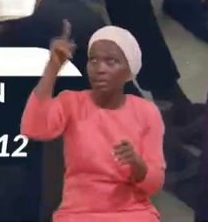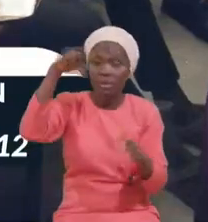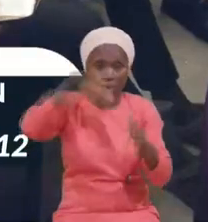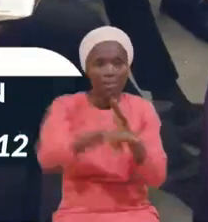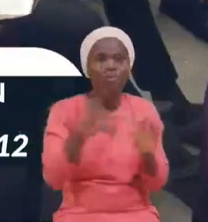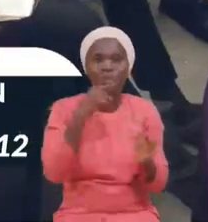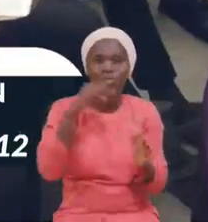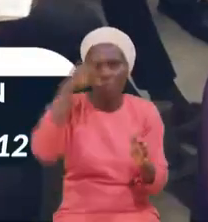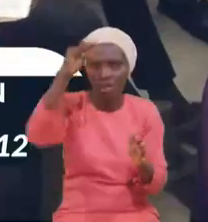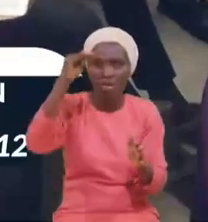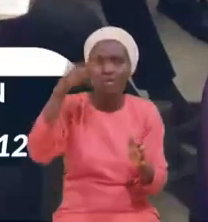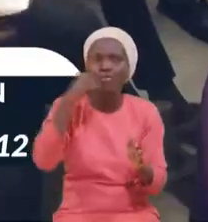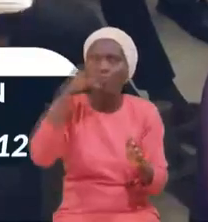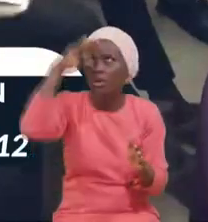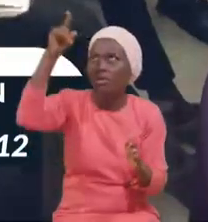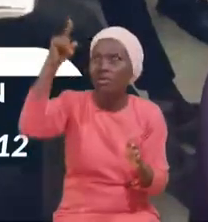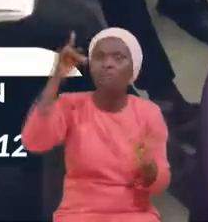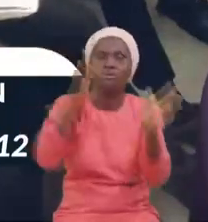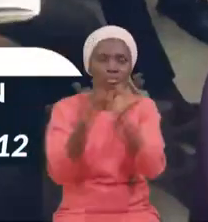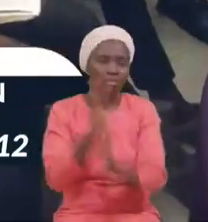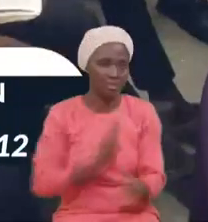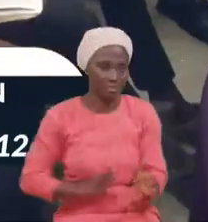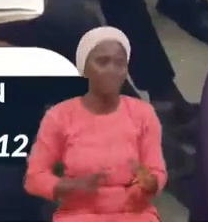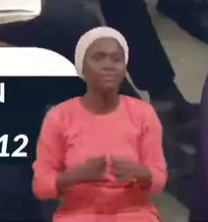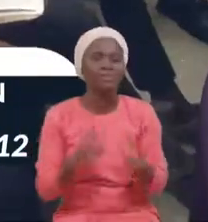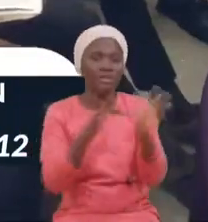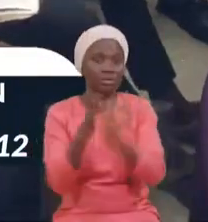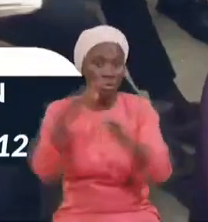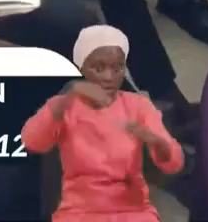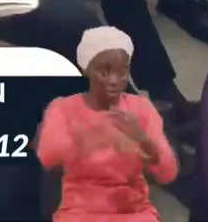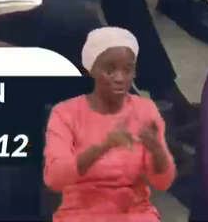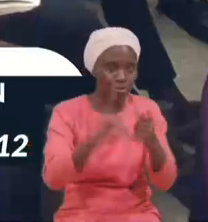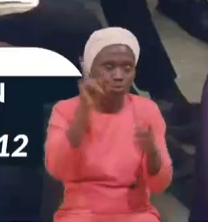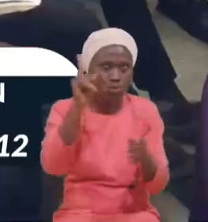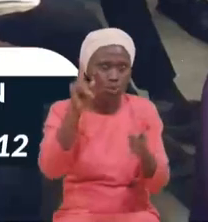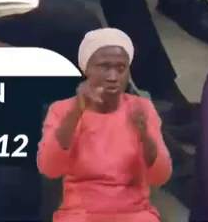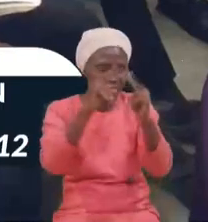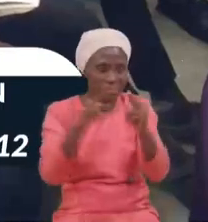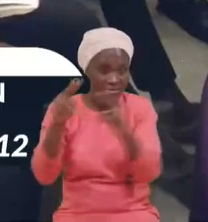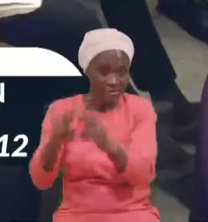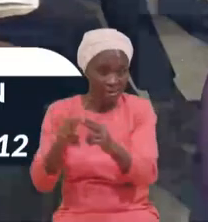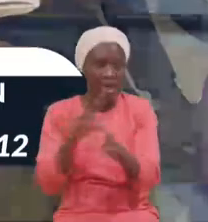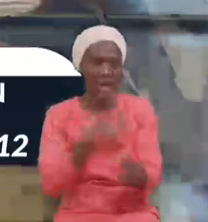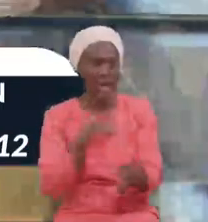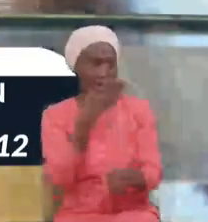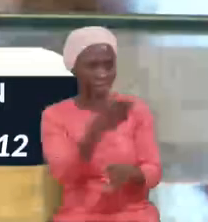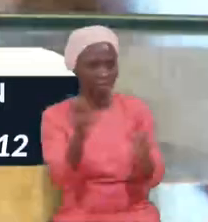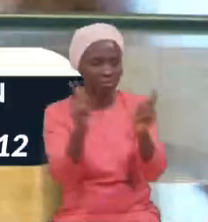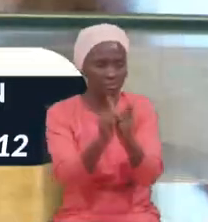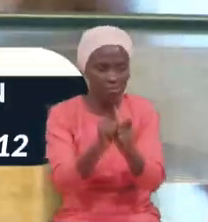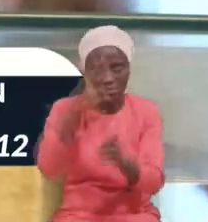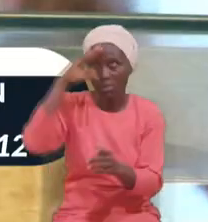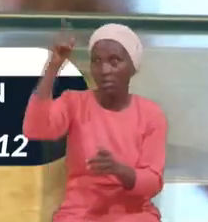verset 12. Comme il, qui est ce il-là? C'est Jésus. Comme il entrait dans un village,